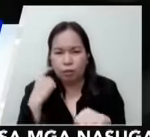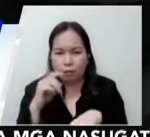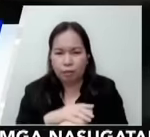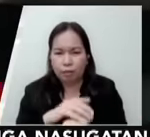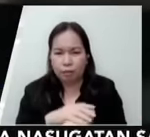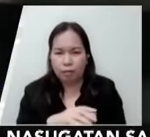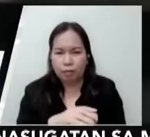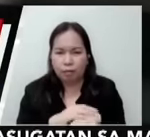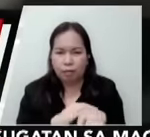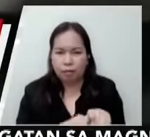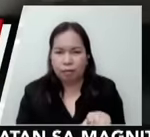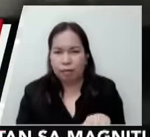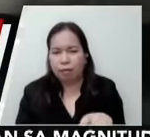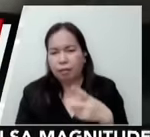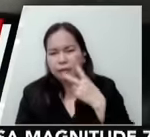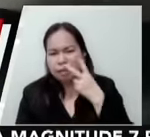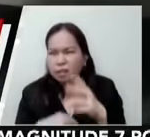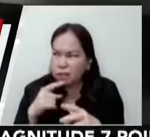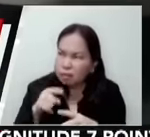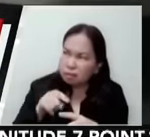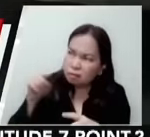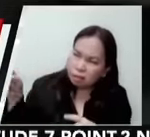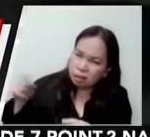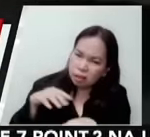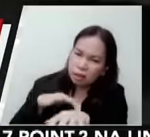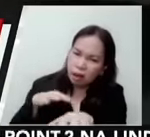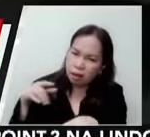traffic sa kabila. Ay kung dito ako